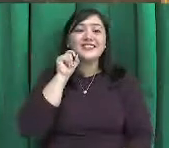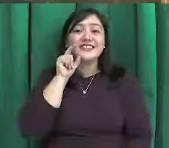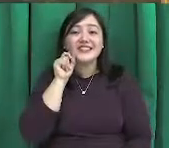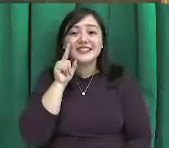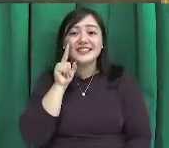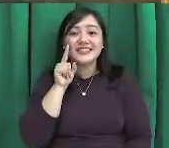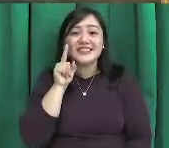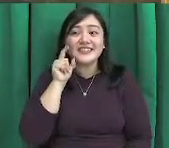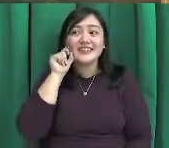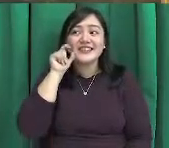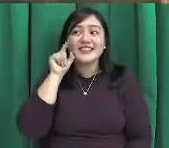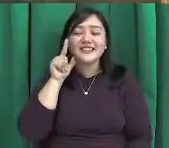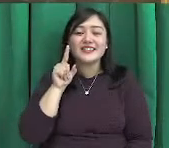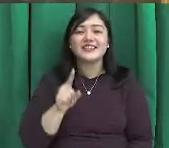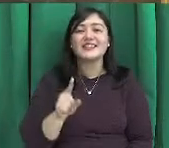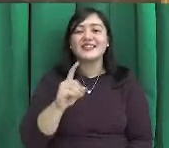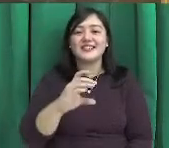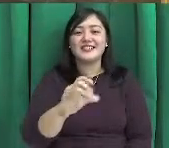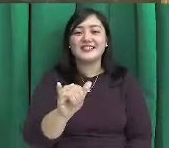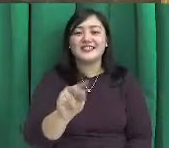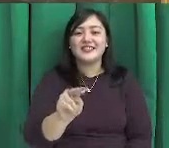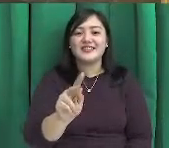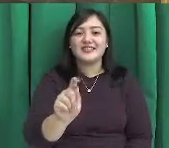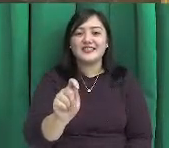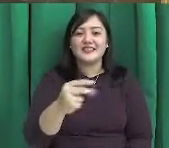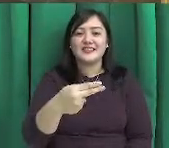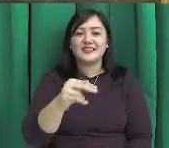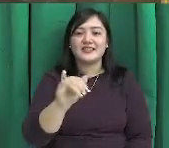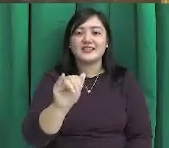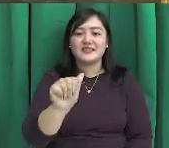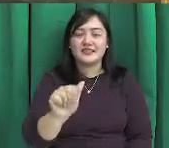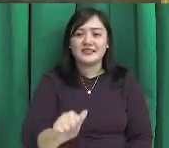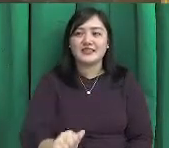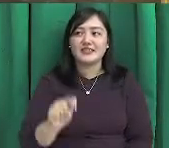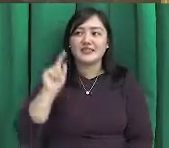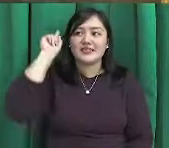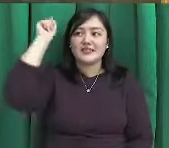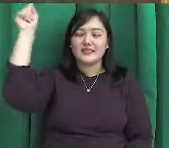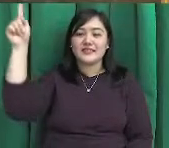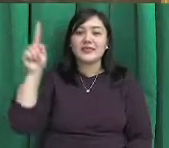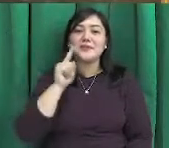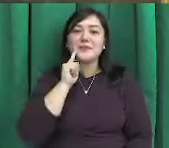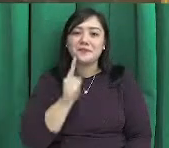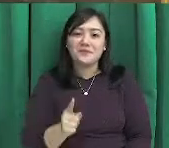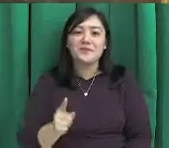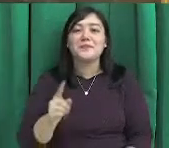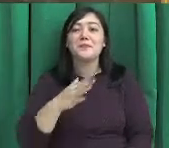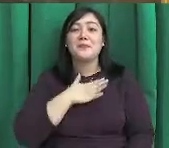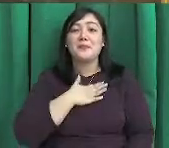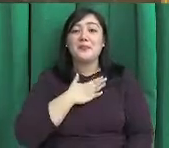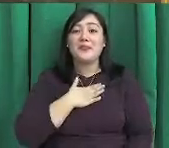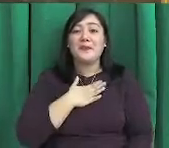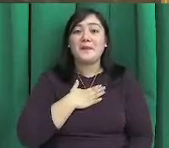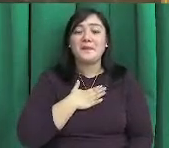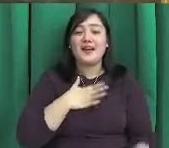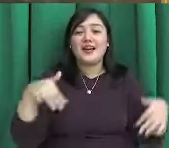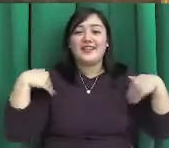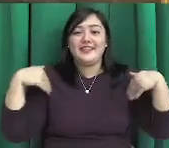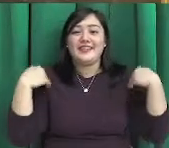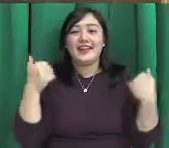tawag niyo doon, pining? Opo, pining. Yeah. Incoming fourth year na po yung aking bunso. Ay,